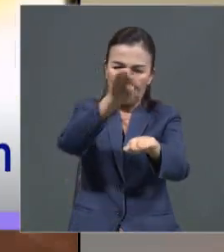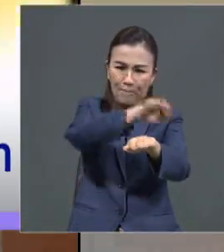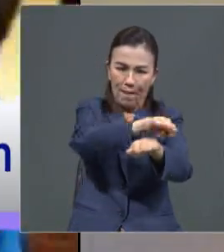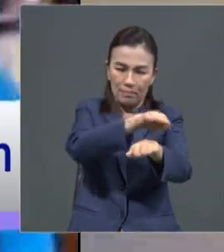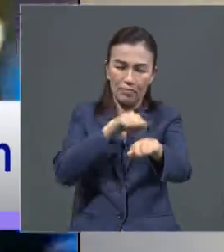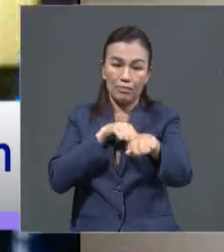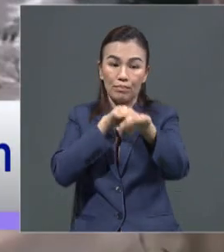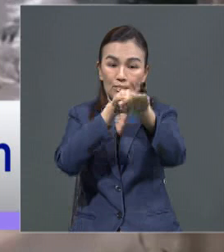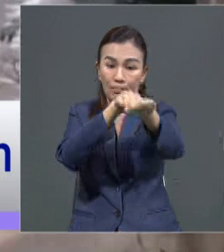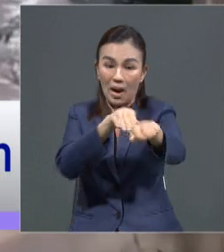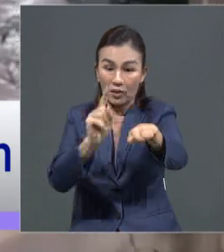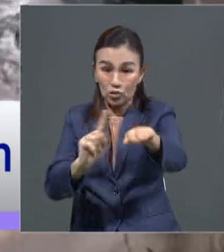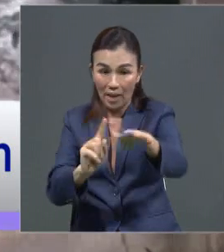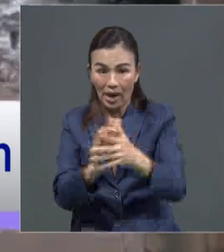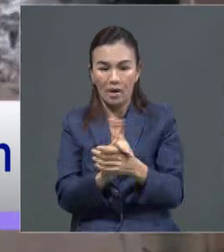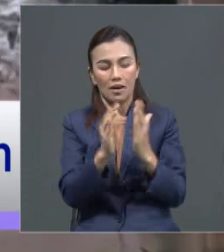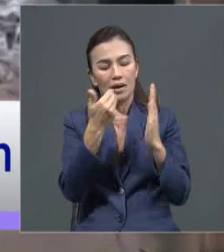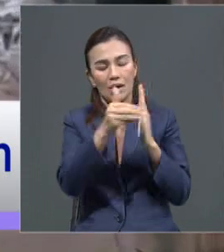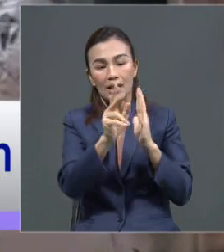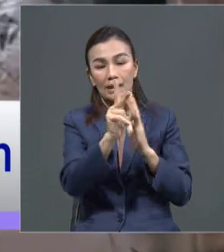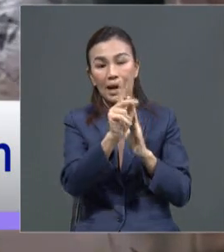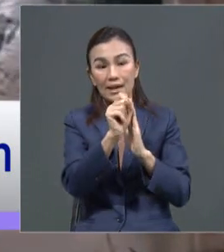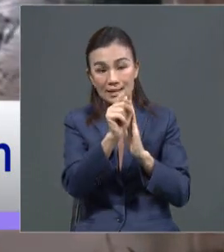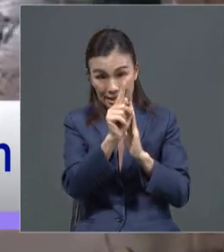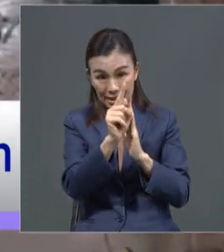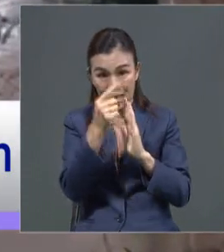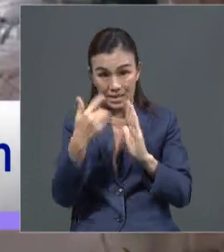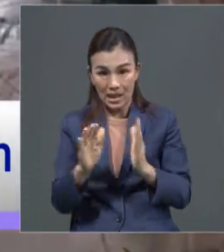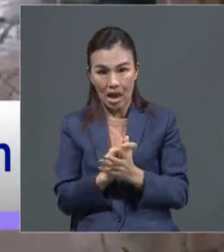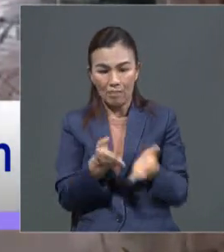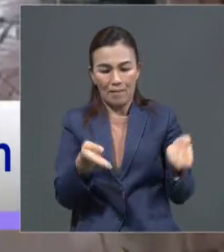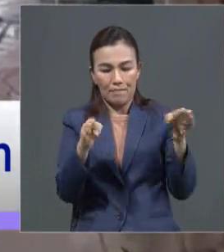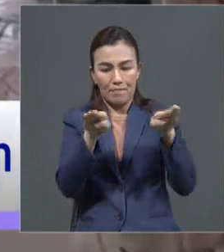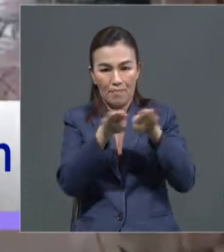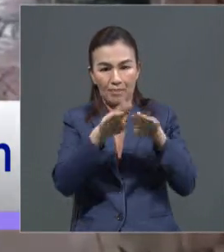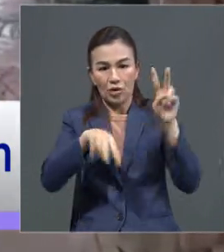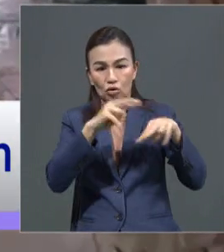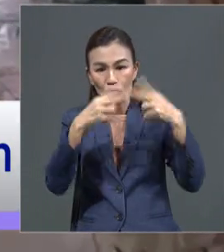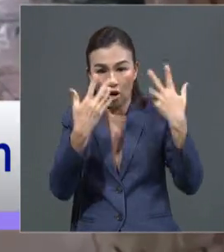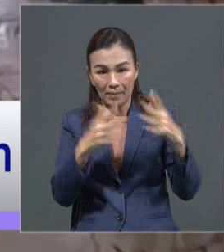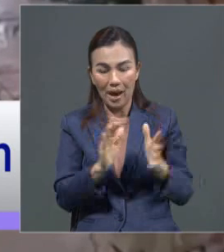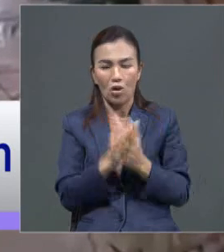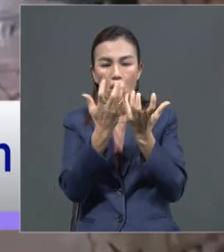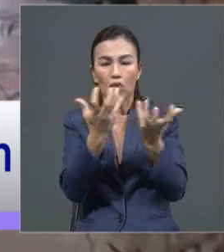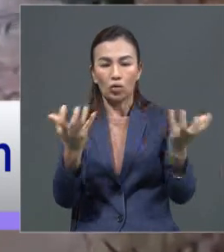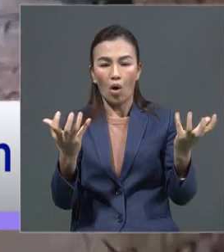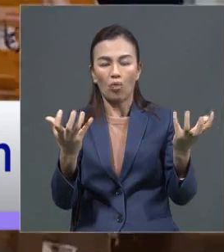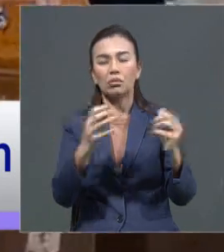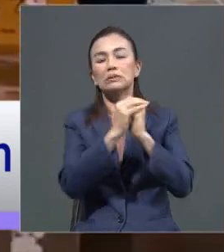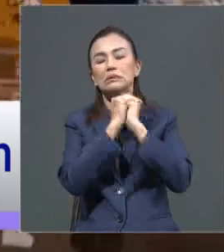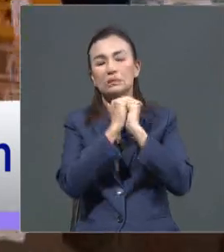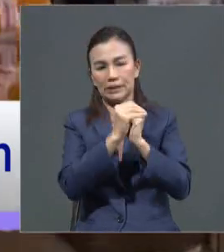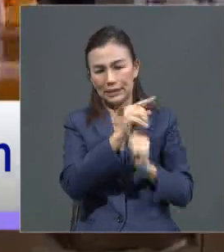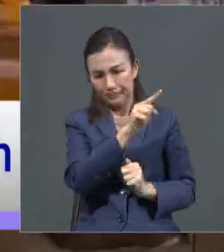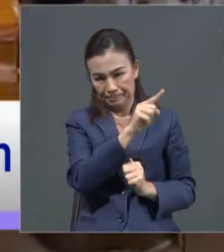จากอำเภอสมเด็จมุ่งหน้าเข้าจังหวัดกาฬสินธุ์แล้วก็บรรทุกสิ่งของมาเต็มคันรถตรวจสอบเบื้องต้นเป็นสินค้าที่มาจากจีนค่ะ